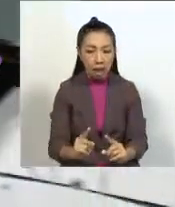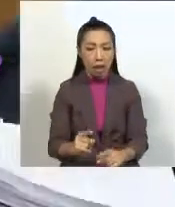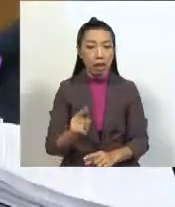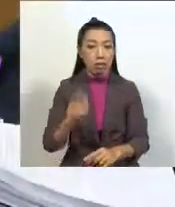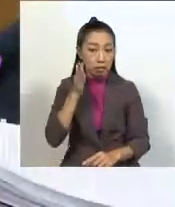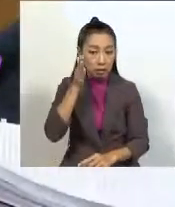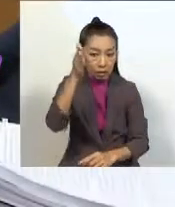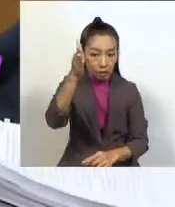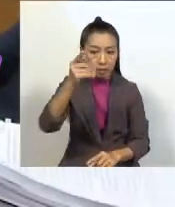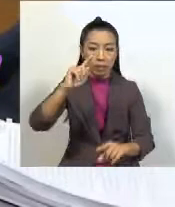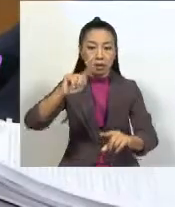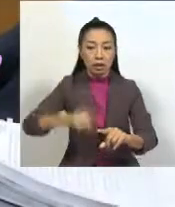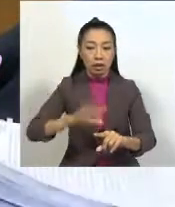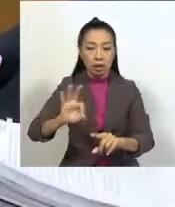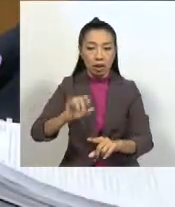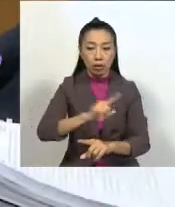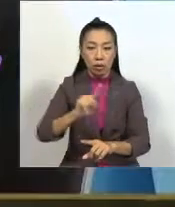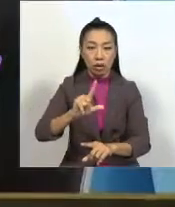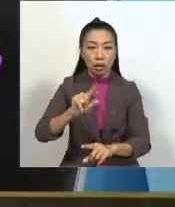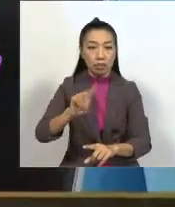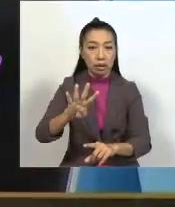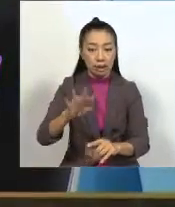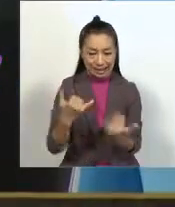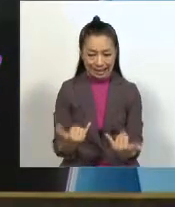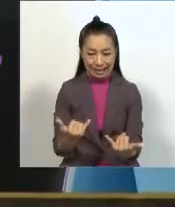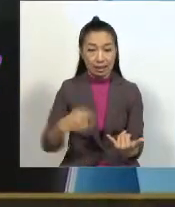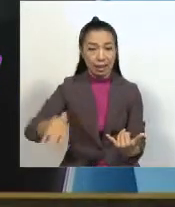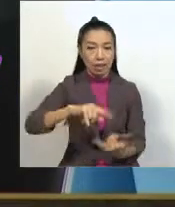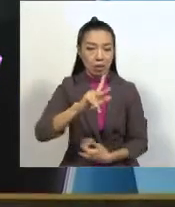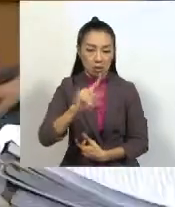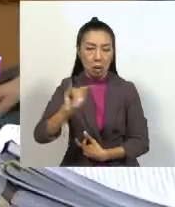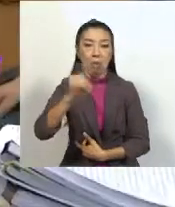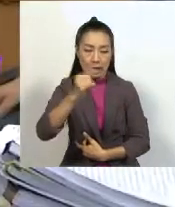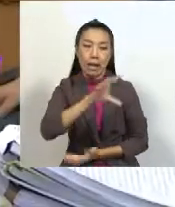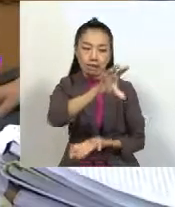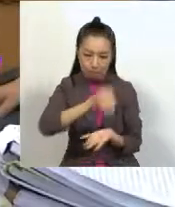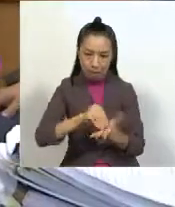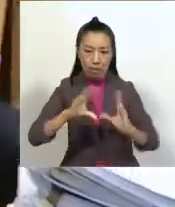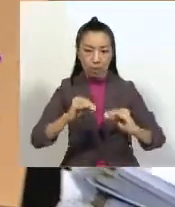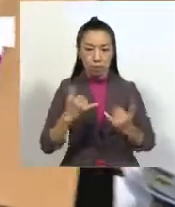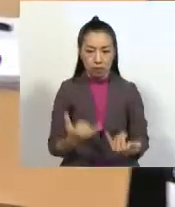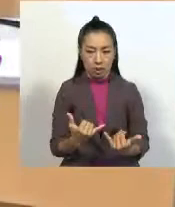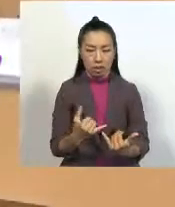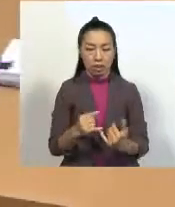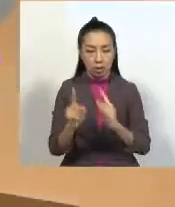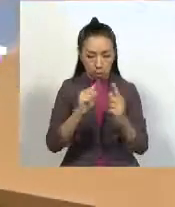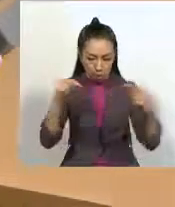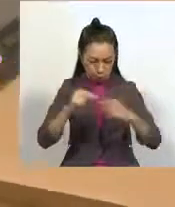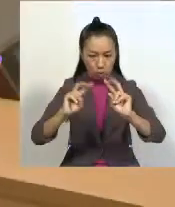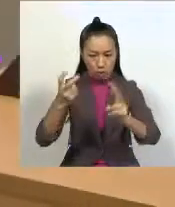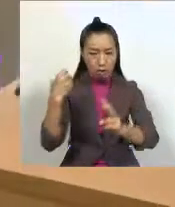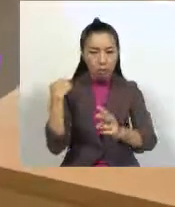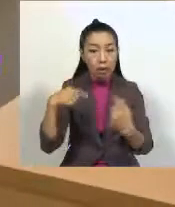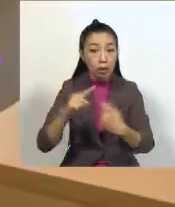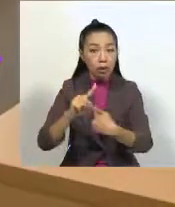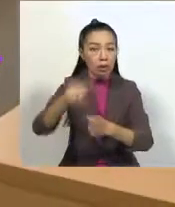วันที่24ก็คือวันนี้คาดว่าอาจจะนำเรื่องนี้เข้าสู่ที่ประชุมด้วยซึ่งจะเป็นการพิจารณาสำนวนที่